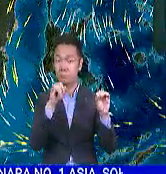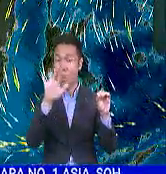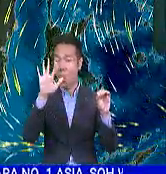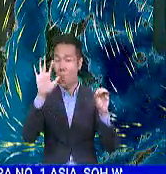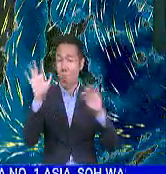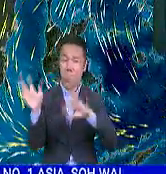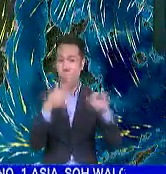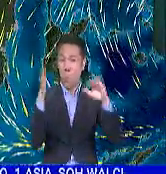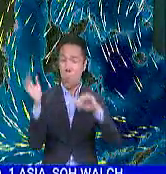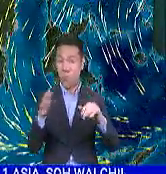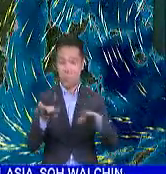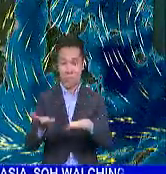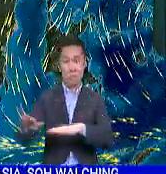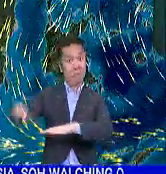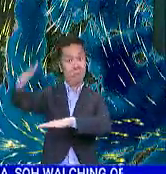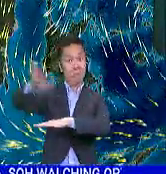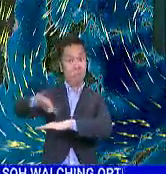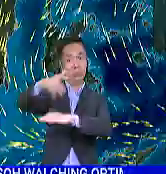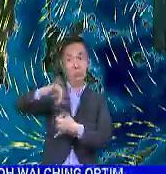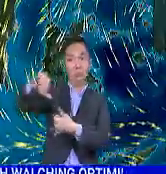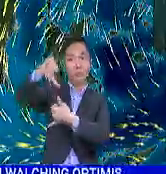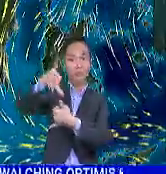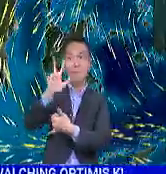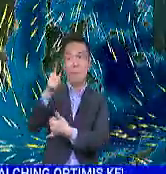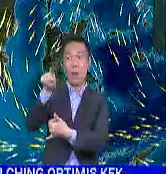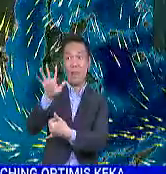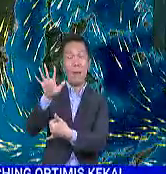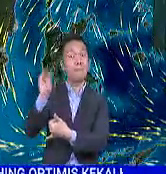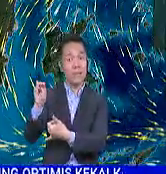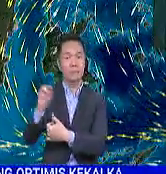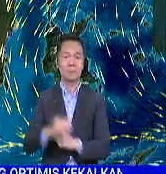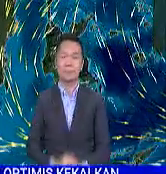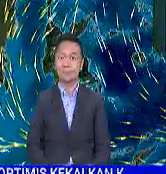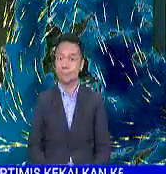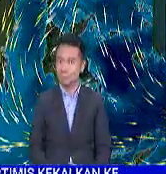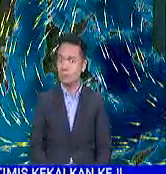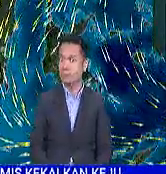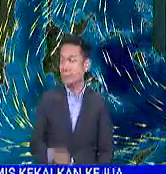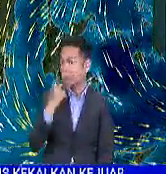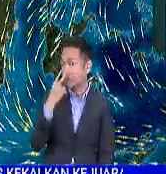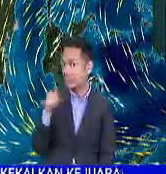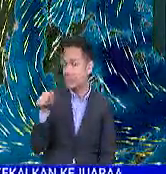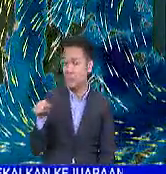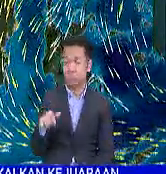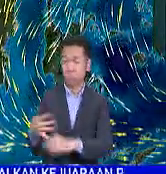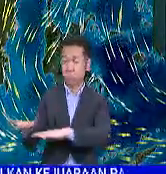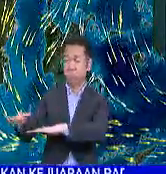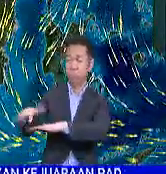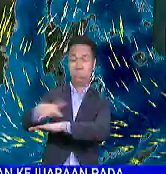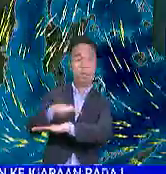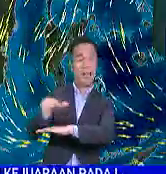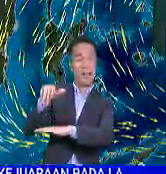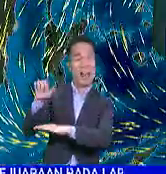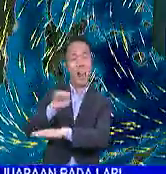menyebabkan ketinggian ombak mencecah sehingga 3.5 meter, terutamanya melibatkan kawasan perairan Laut Cina